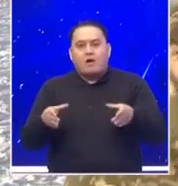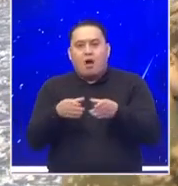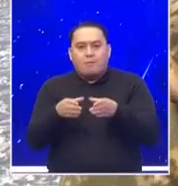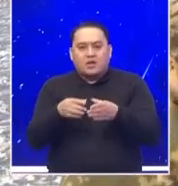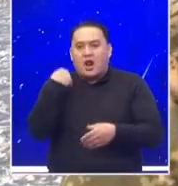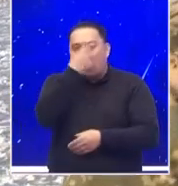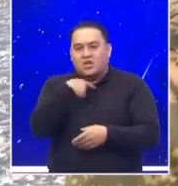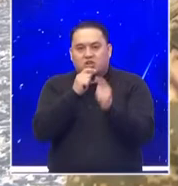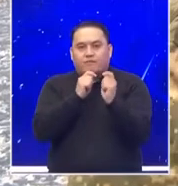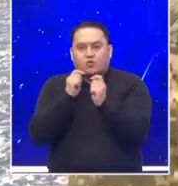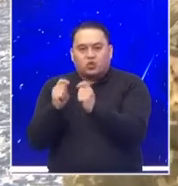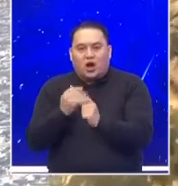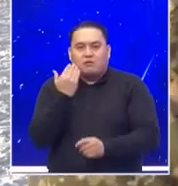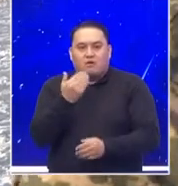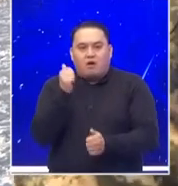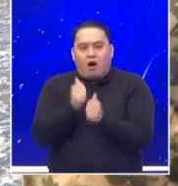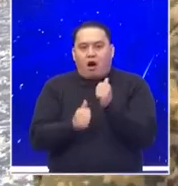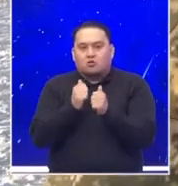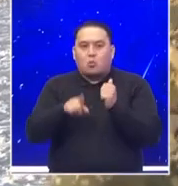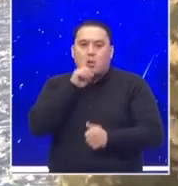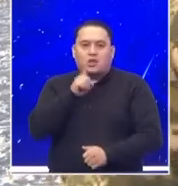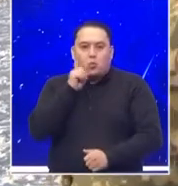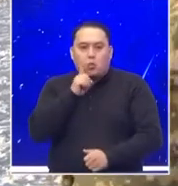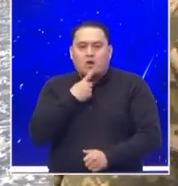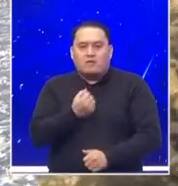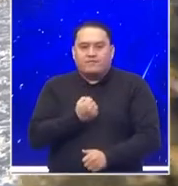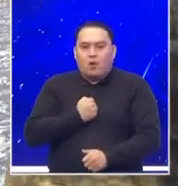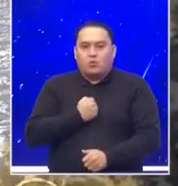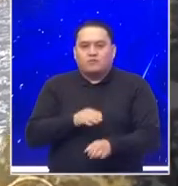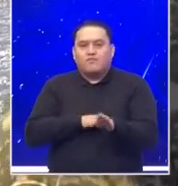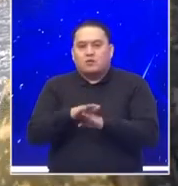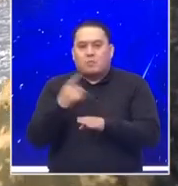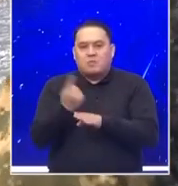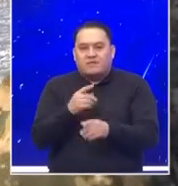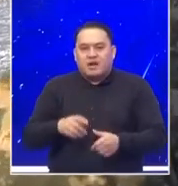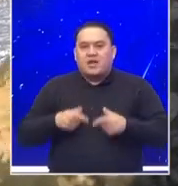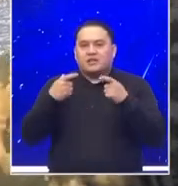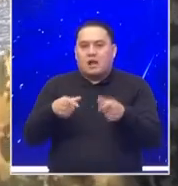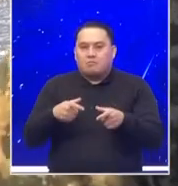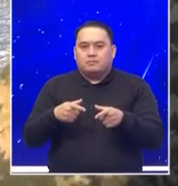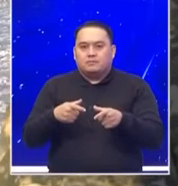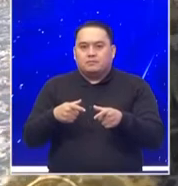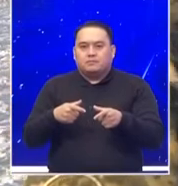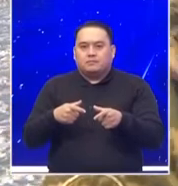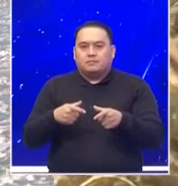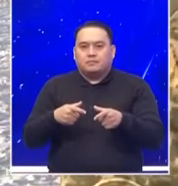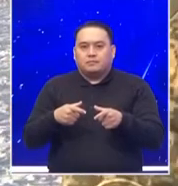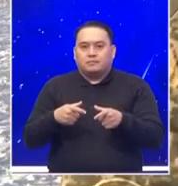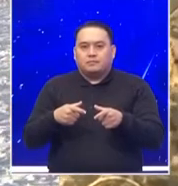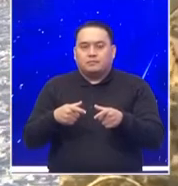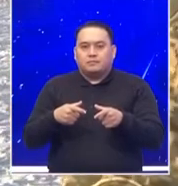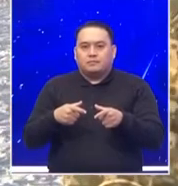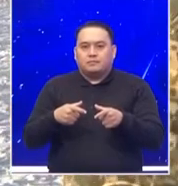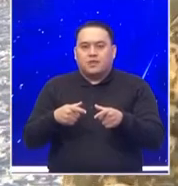лично вручает каждому молодому воину свои всеобщему первый прыжок этот самый